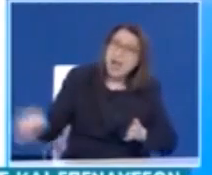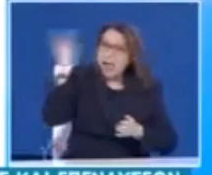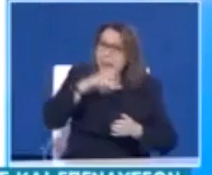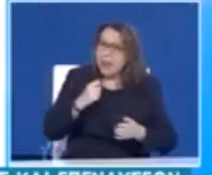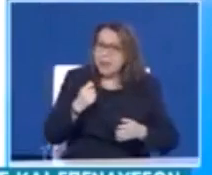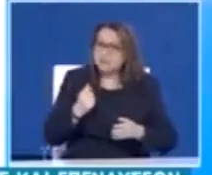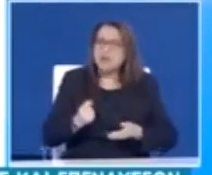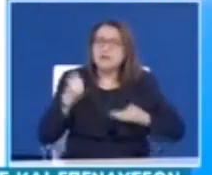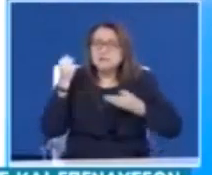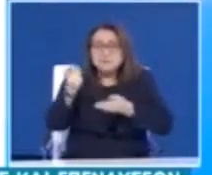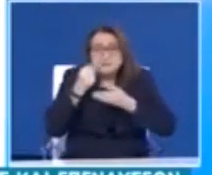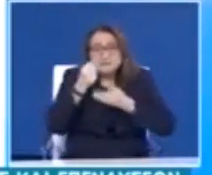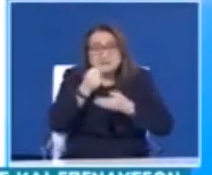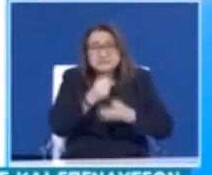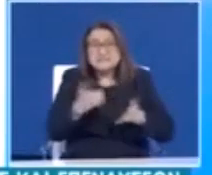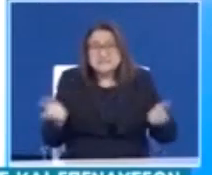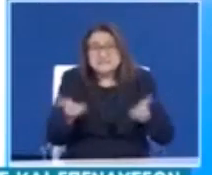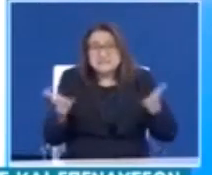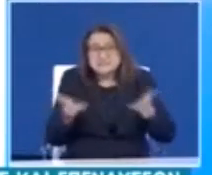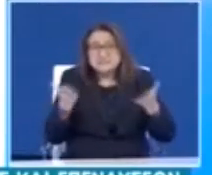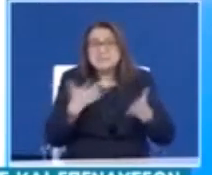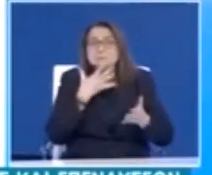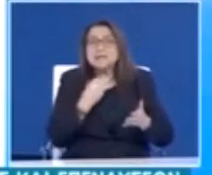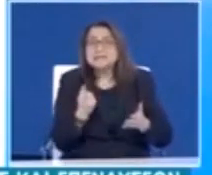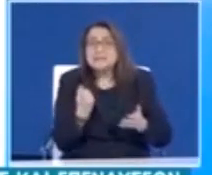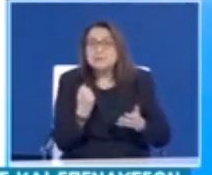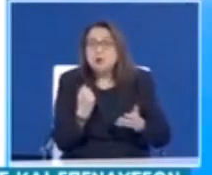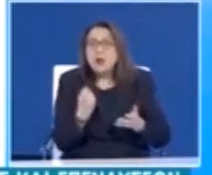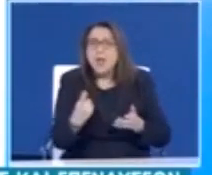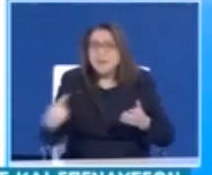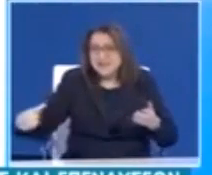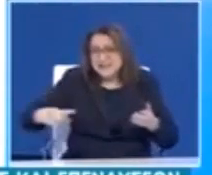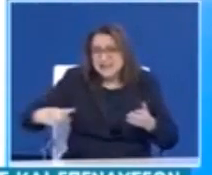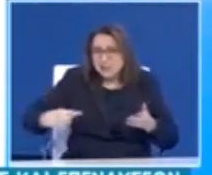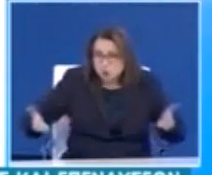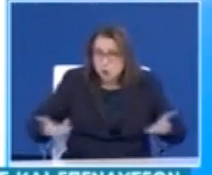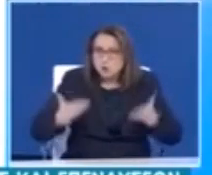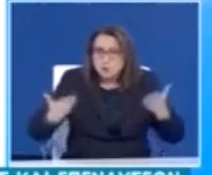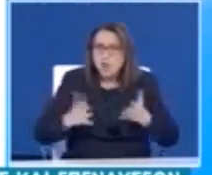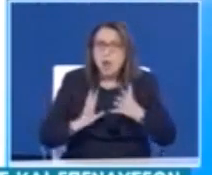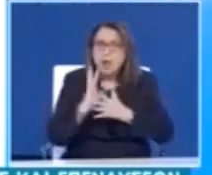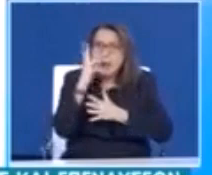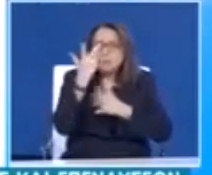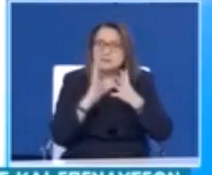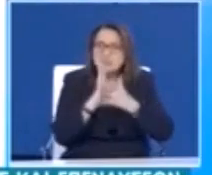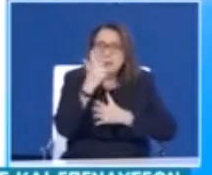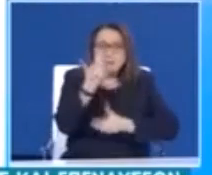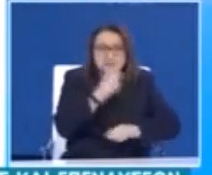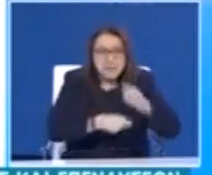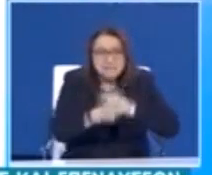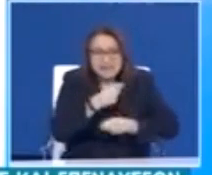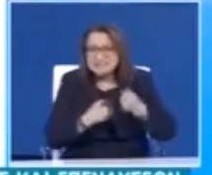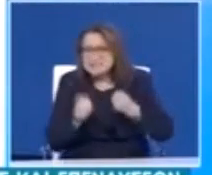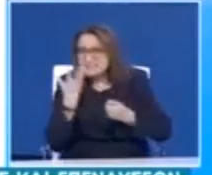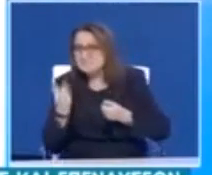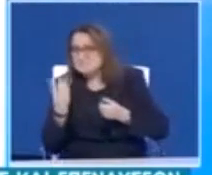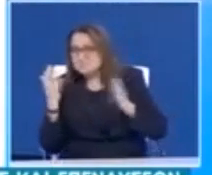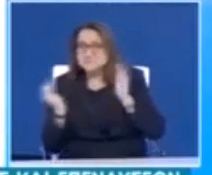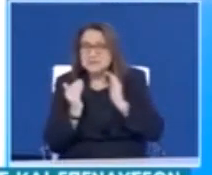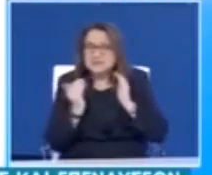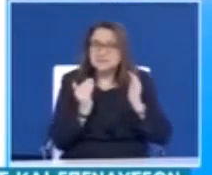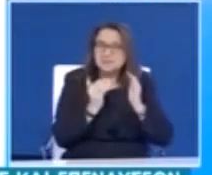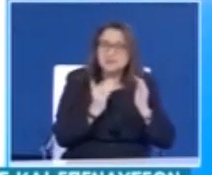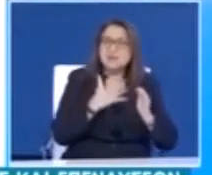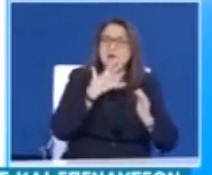τις ελληνικές επιχειρήσεις που θέλουν να υλοποιήσουν αναπτυξιακά σχέδια και που όλο αυτό το διάστημα η έλλειψη ενδιαφέροντος του κράτους, η